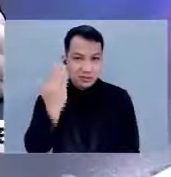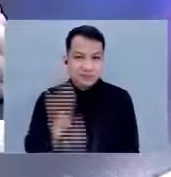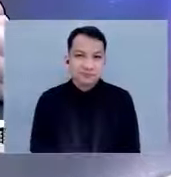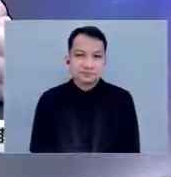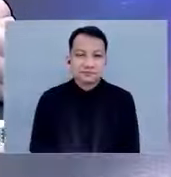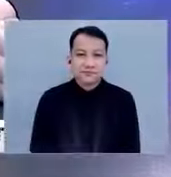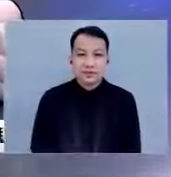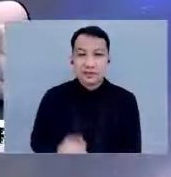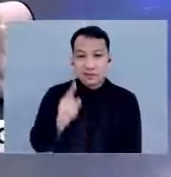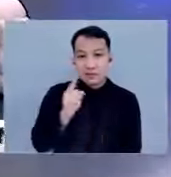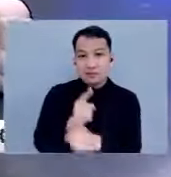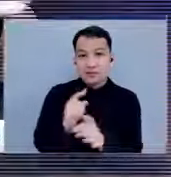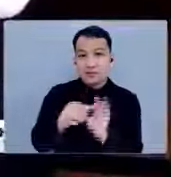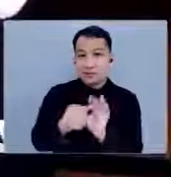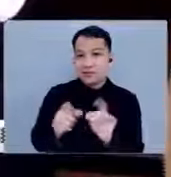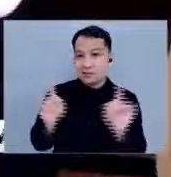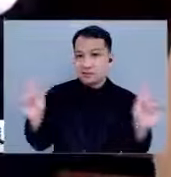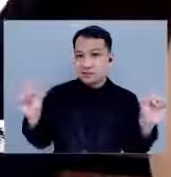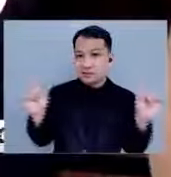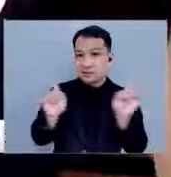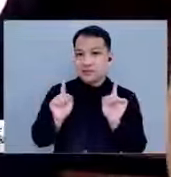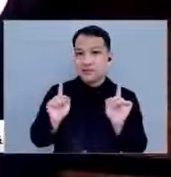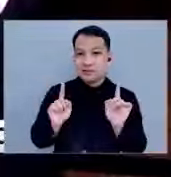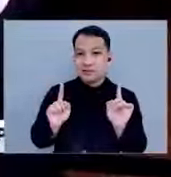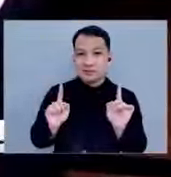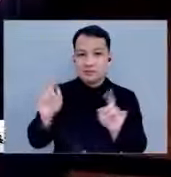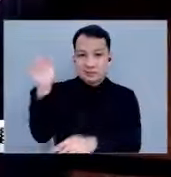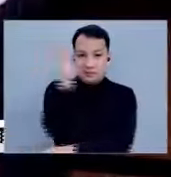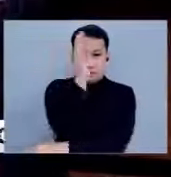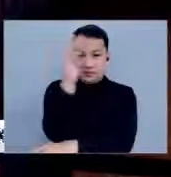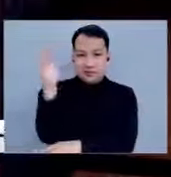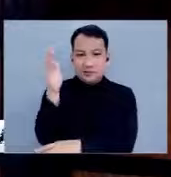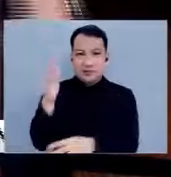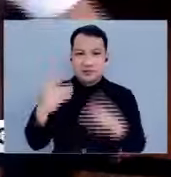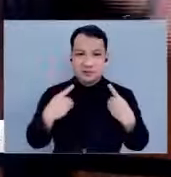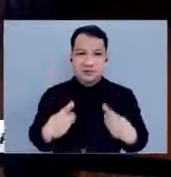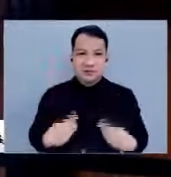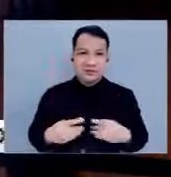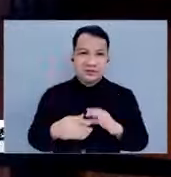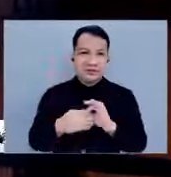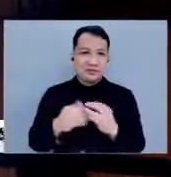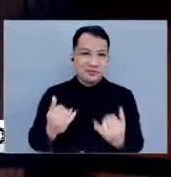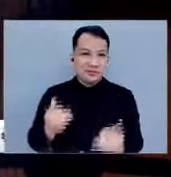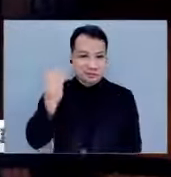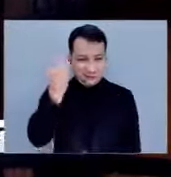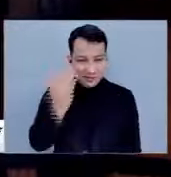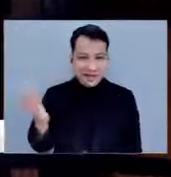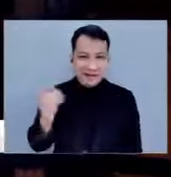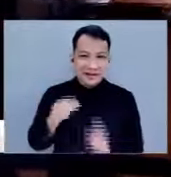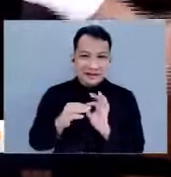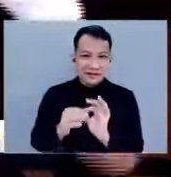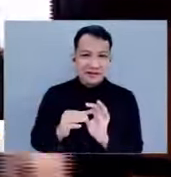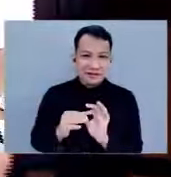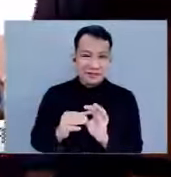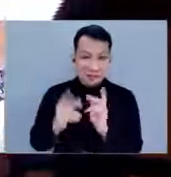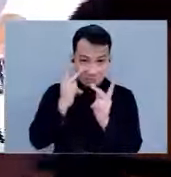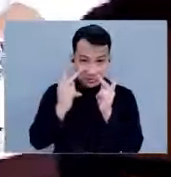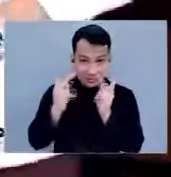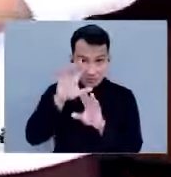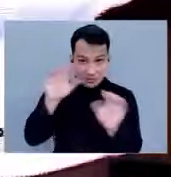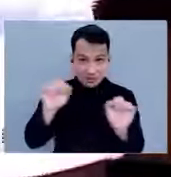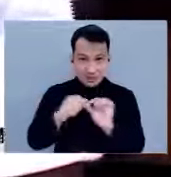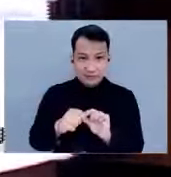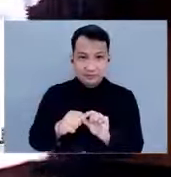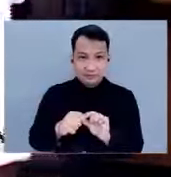Johan Jess Oo na nga into the jungle ang fels natin kaya naman pang Jungle din ang outfit ko today at dahil sa mga bisita nating mga in full